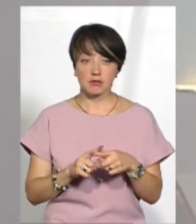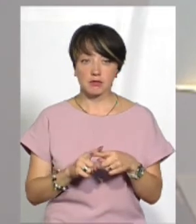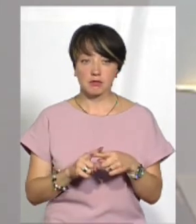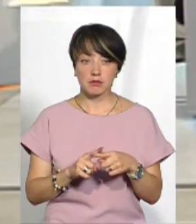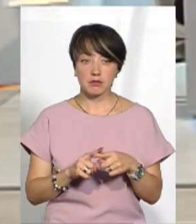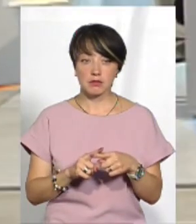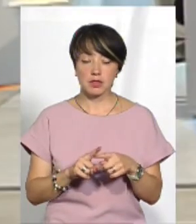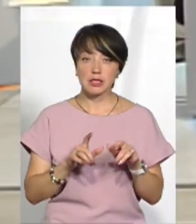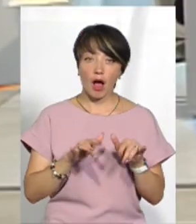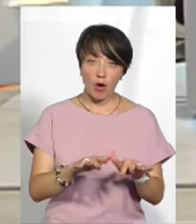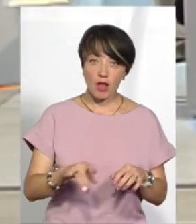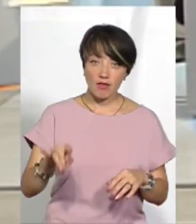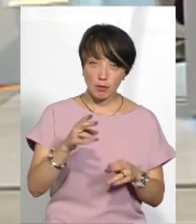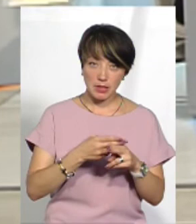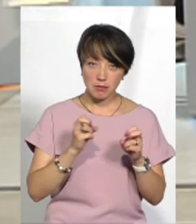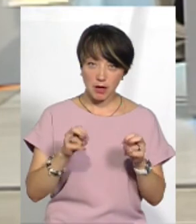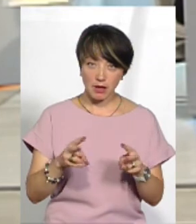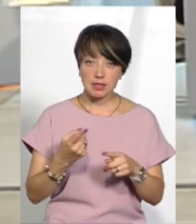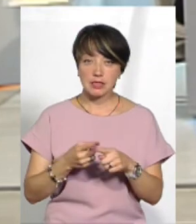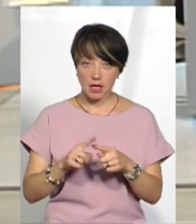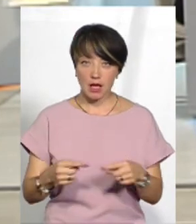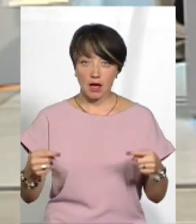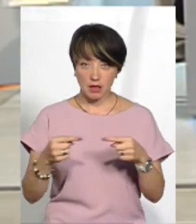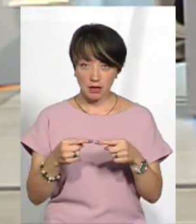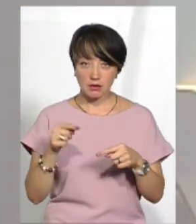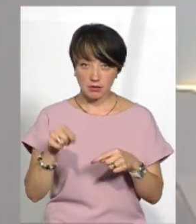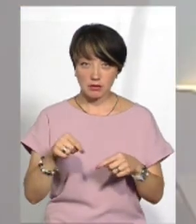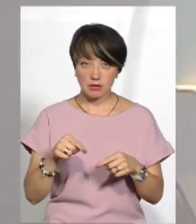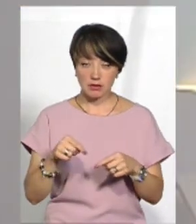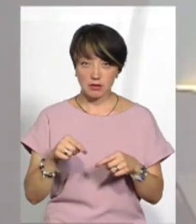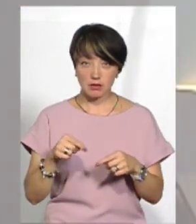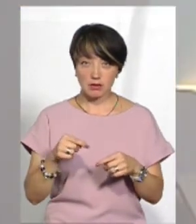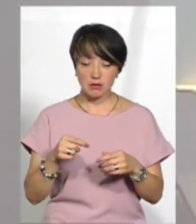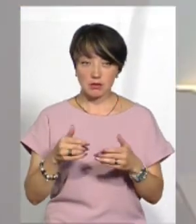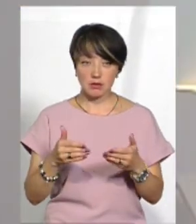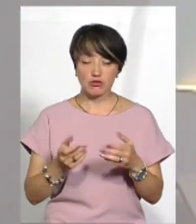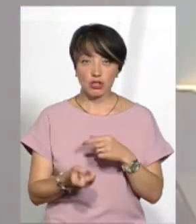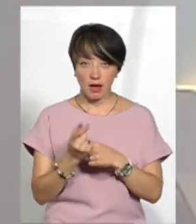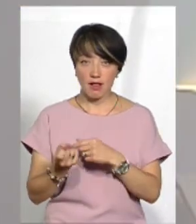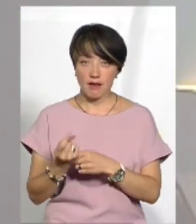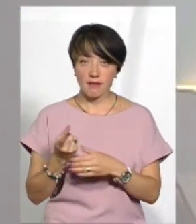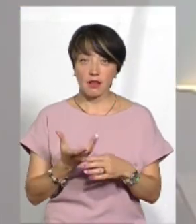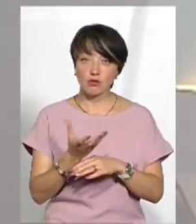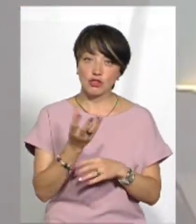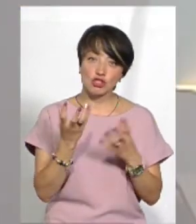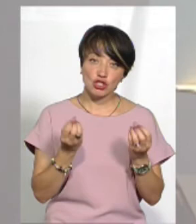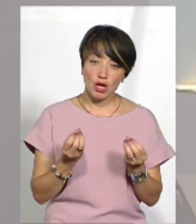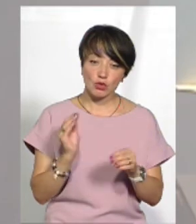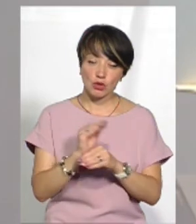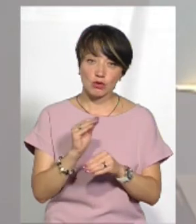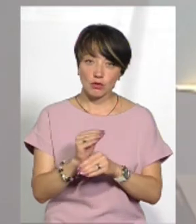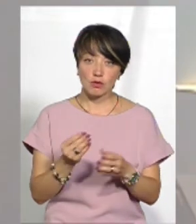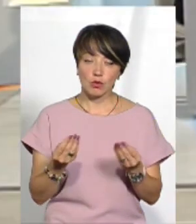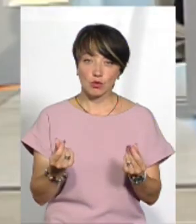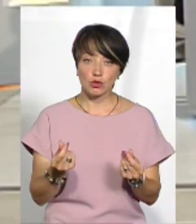саме заходів авіаційної безпеки. Це якраз ті джерела фінансування, чи якісь ще передбачені?